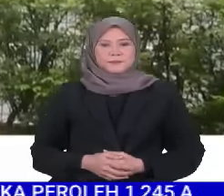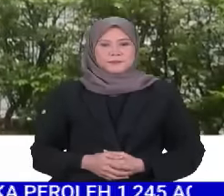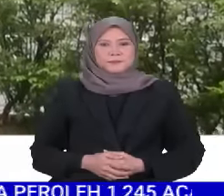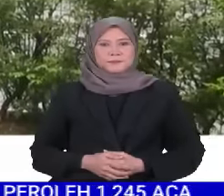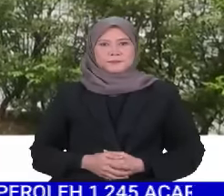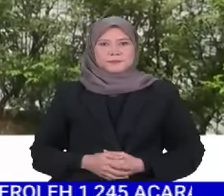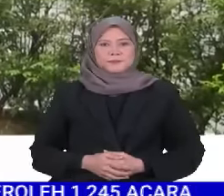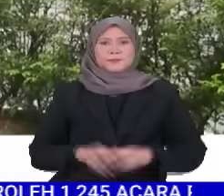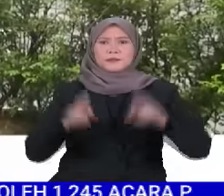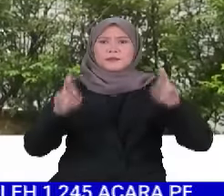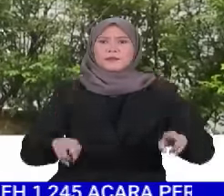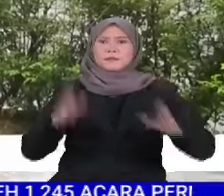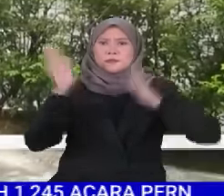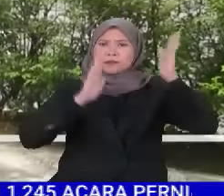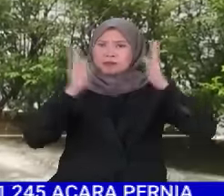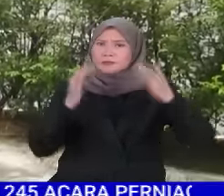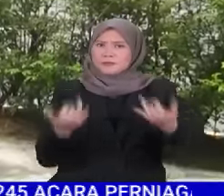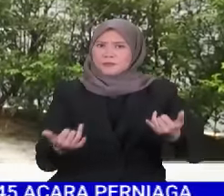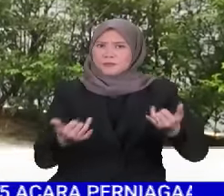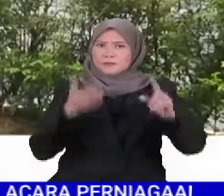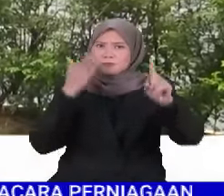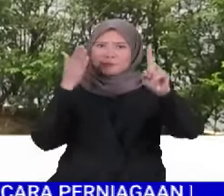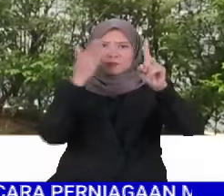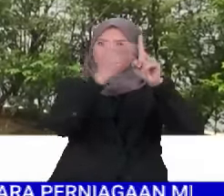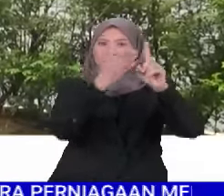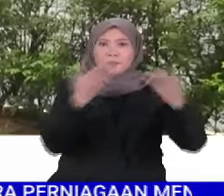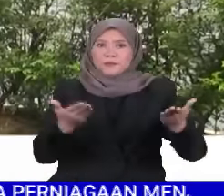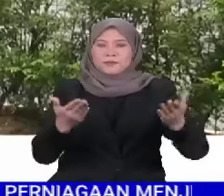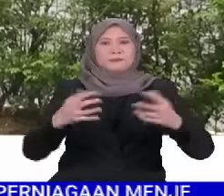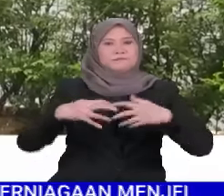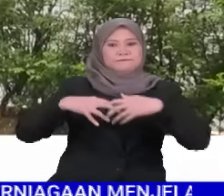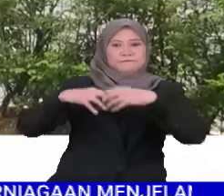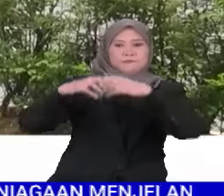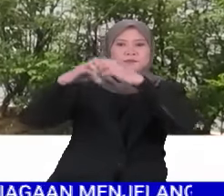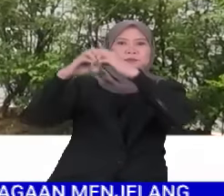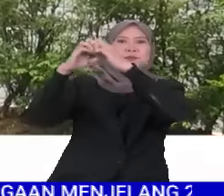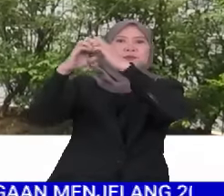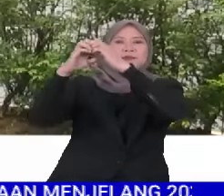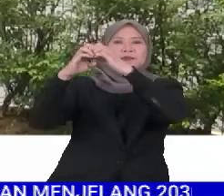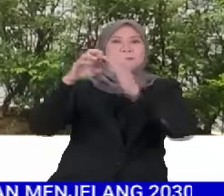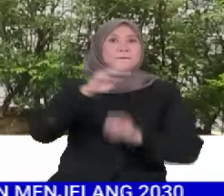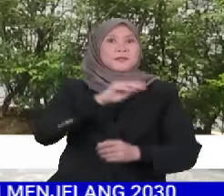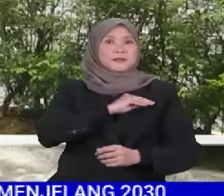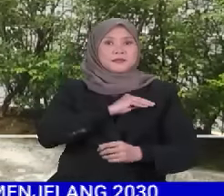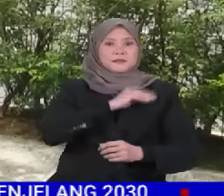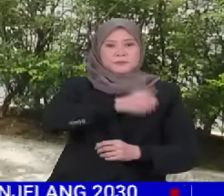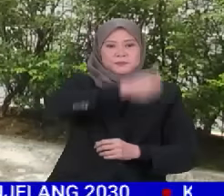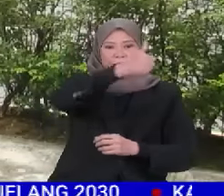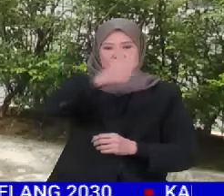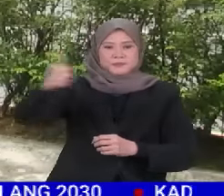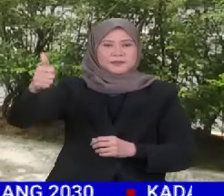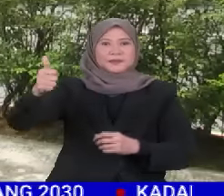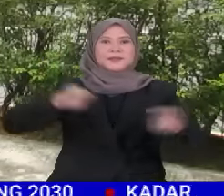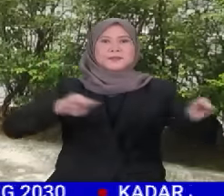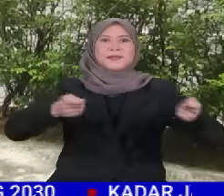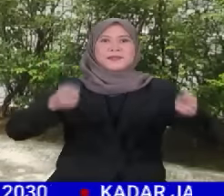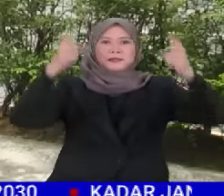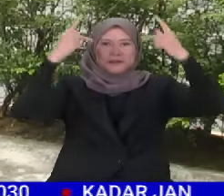tumpuan rakyat Malaysia pada ketika ini terarah kepada pembentukan barisan kabinet di bawah pun takbiran